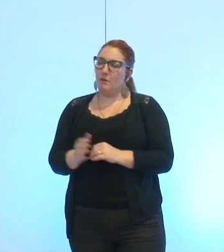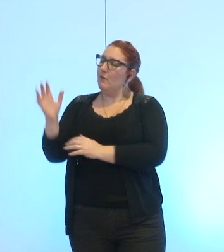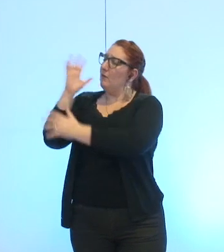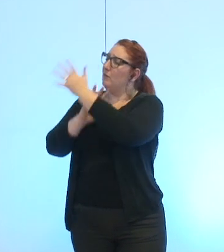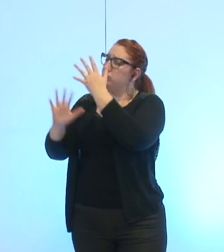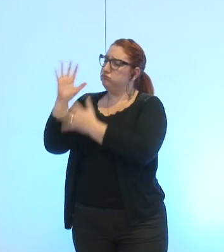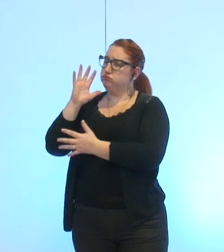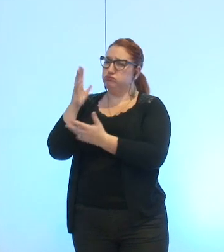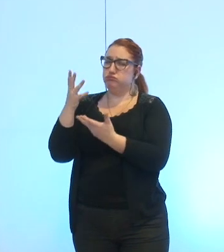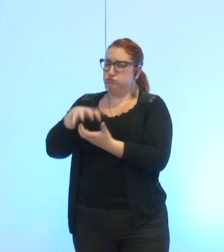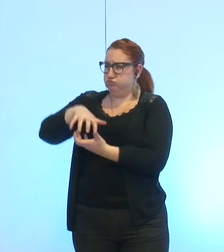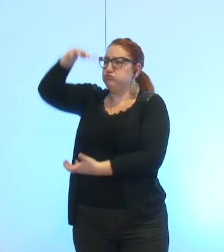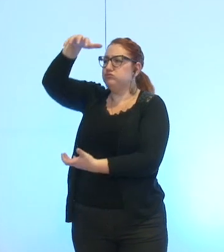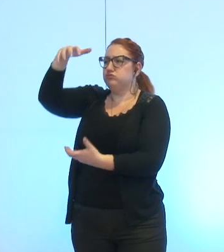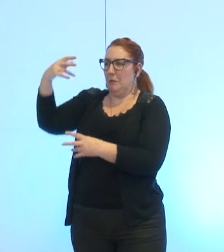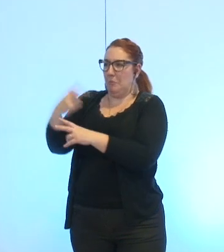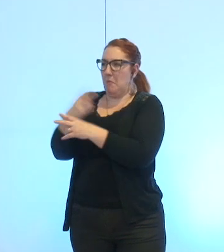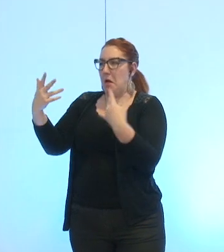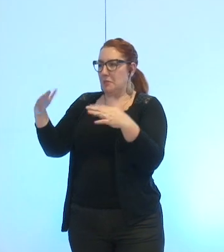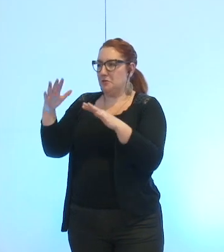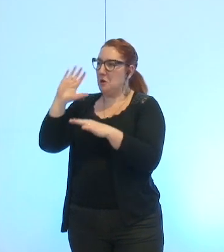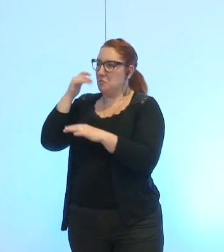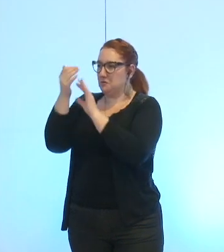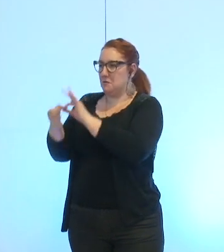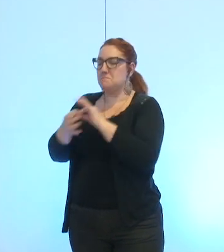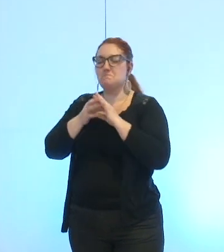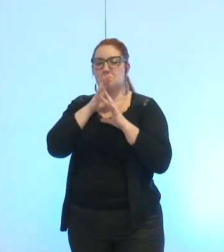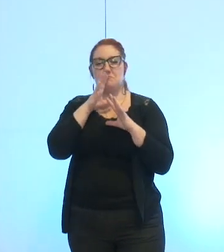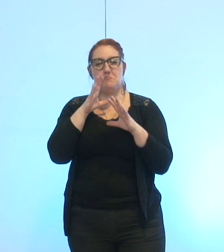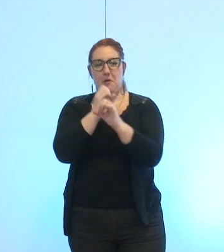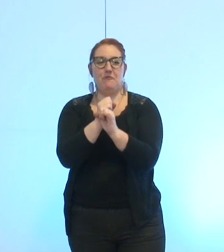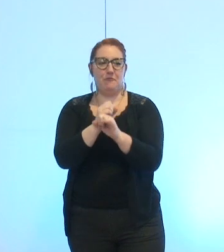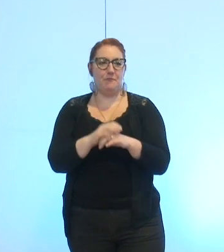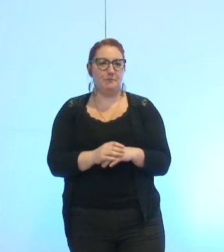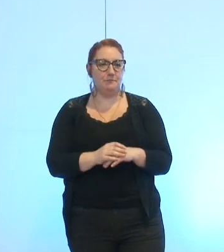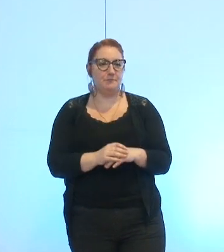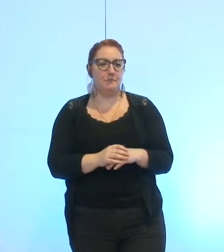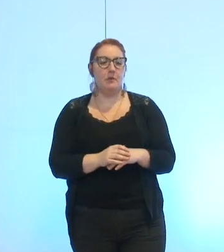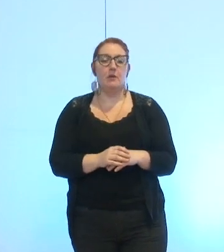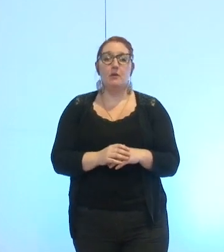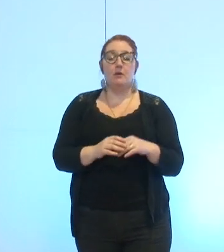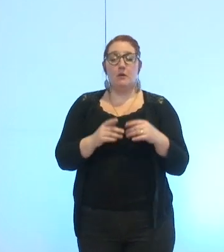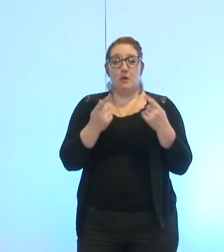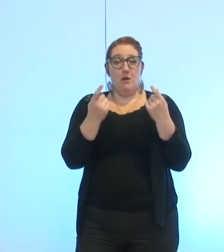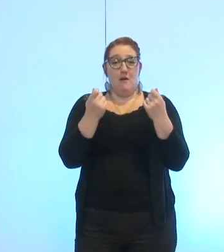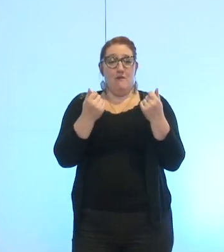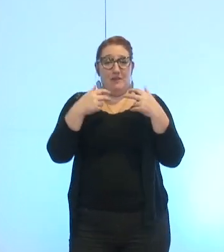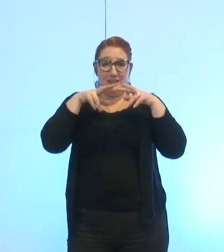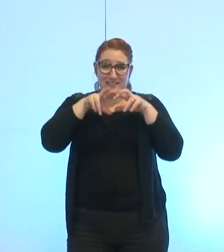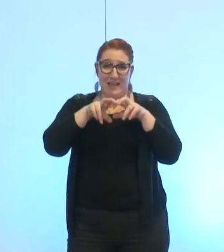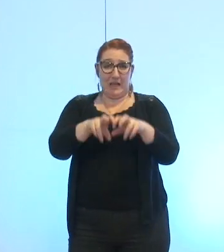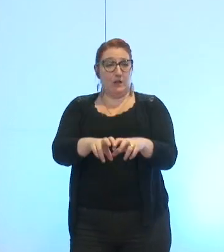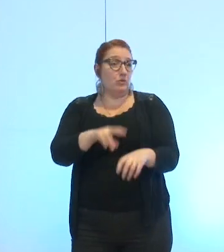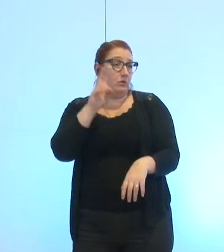bref d'autant plus que l'intégralité de cette étude financière et sur le site Web de la